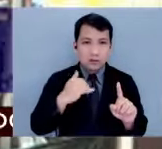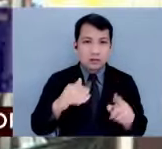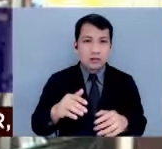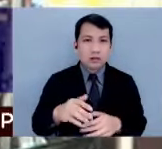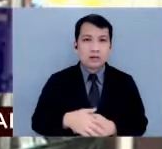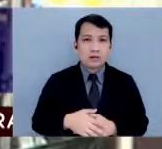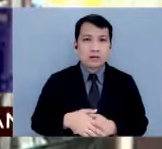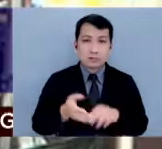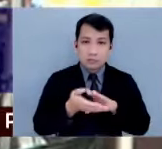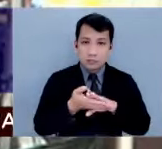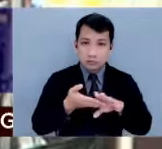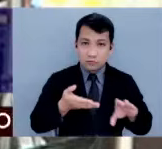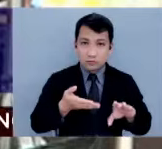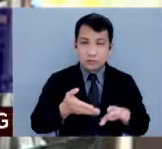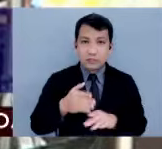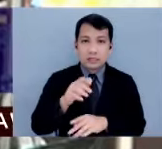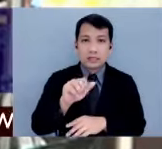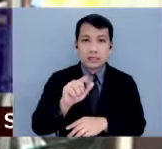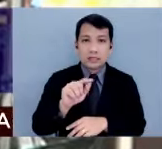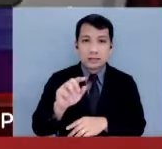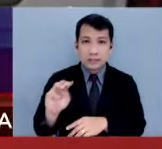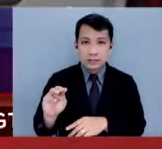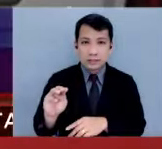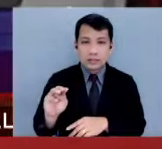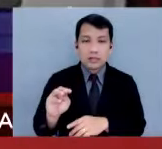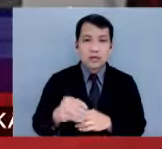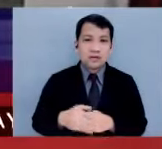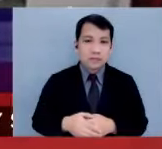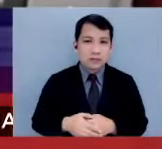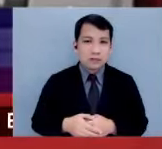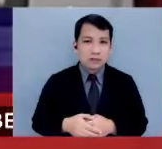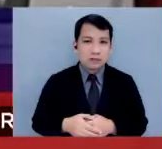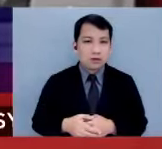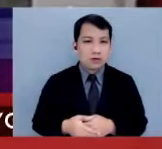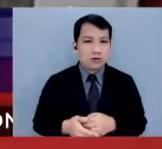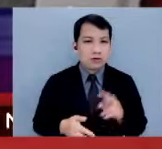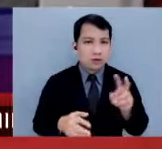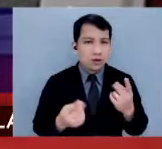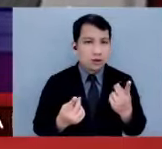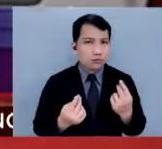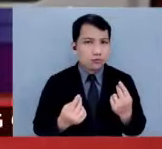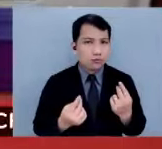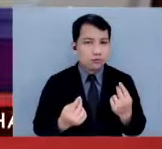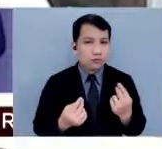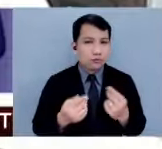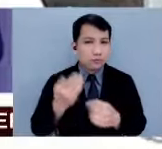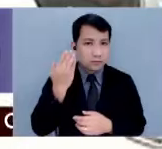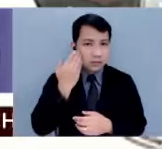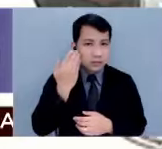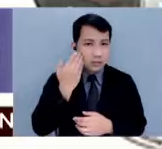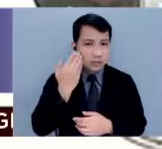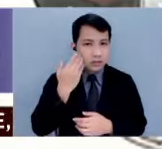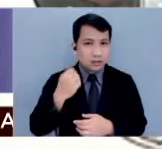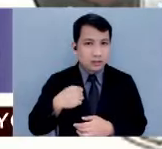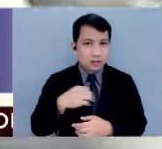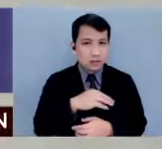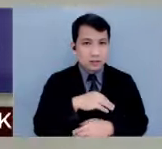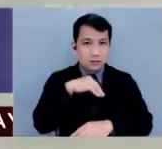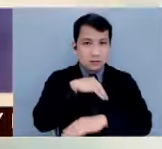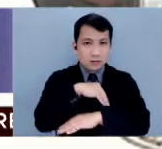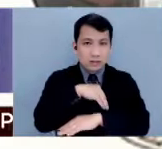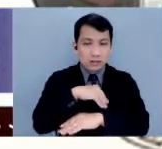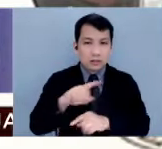nagwi-withdraw sa mga automated teller machine o ATM. Ang siste, magpapanggap na empleyado ng bangko ang suspect